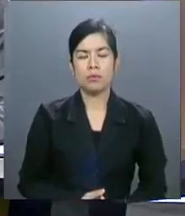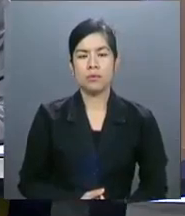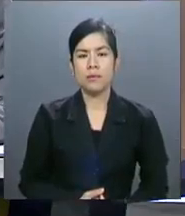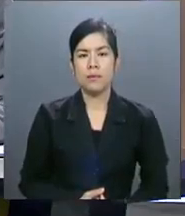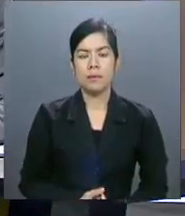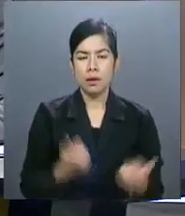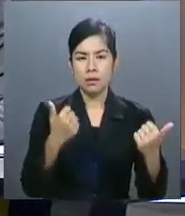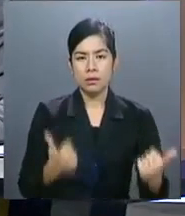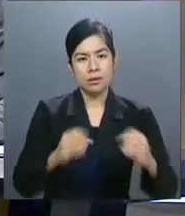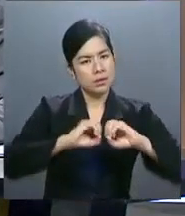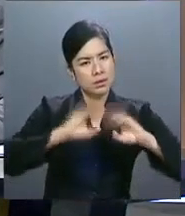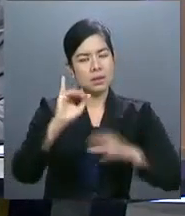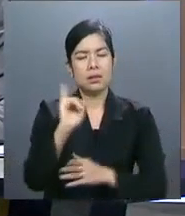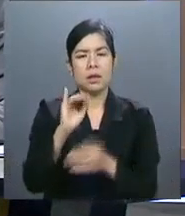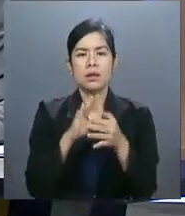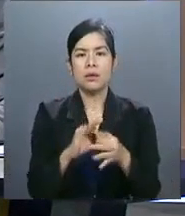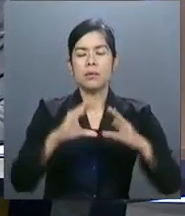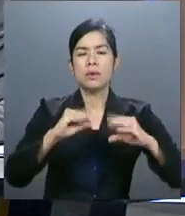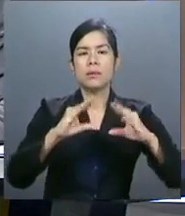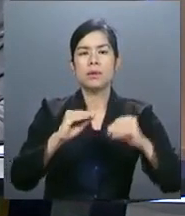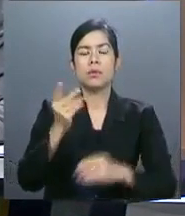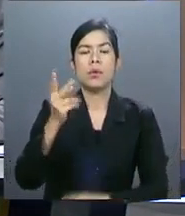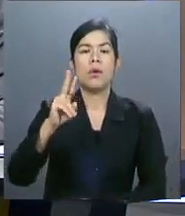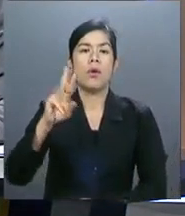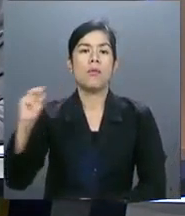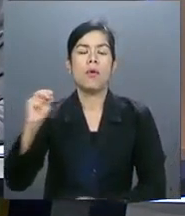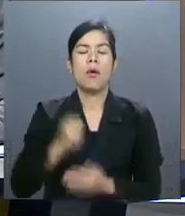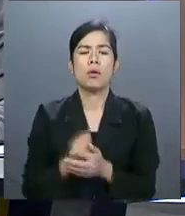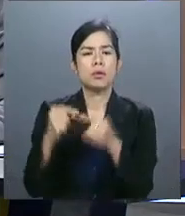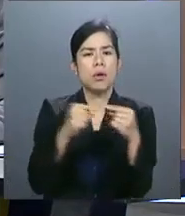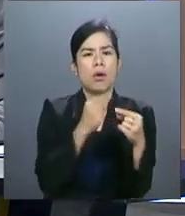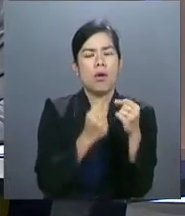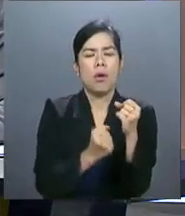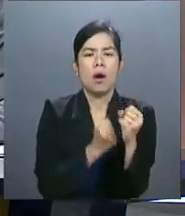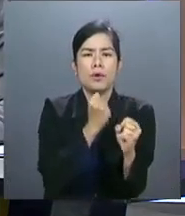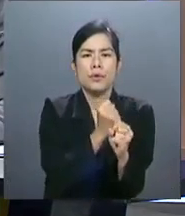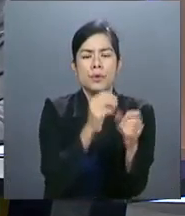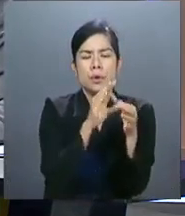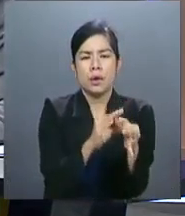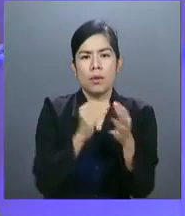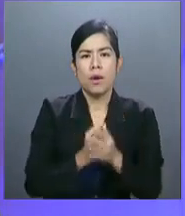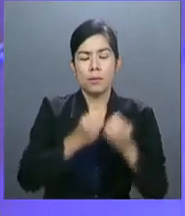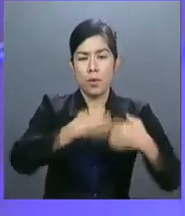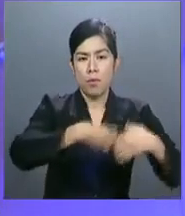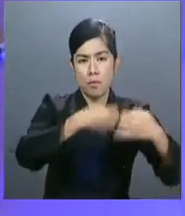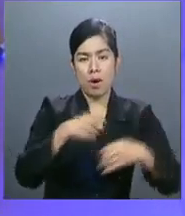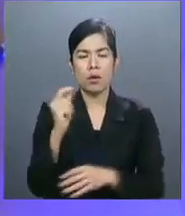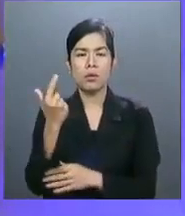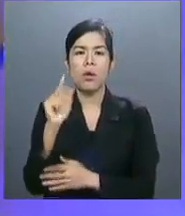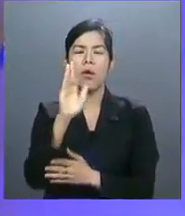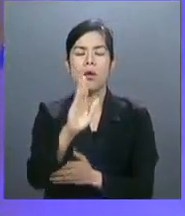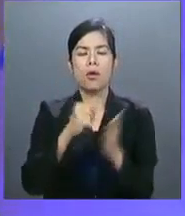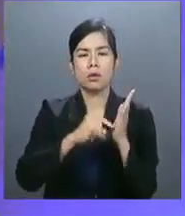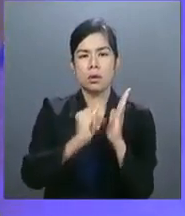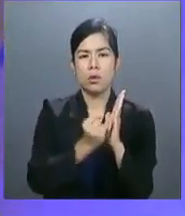ยังไม่มีความชัดเจนว่าที่ประชุมคณะรัฐมนตรีจะพิจารณาการต่ออายุใบอนุญาตเหมืองแร่ทองคำพิจิตรหรือไม่นะครับขณะที่กลุ่มชาวบ้าน